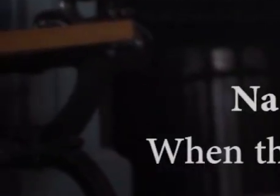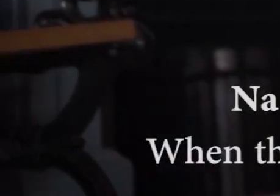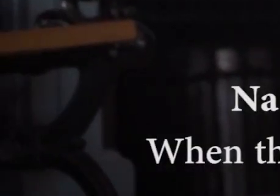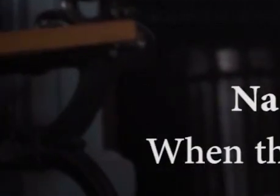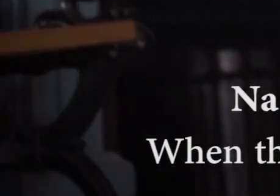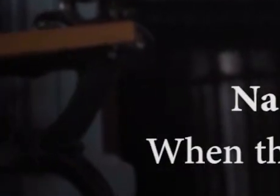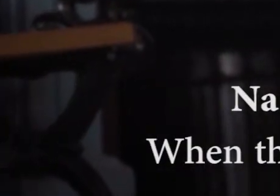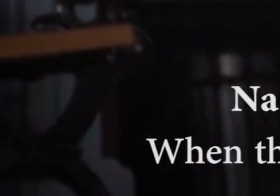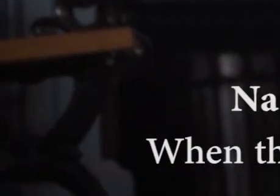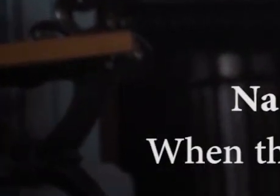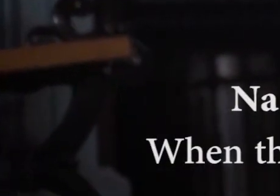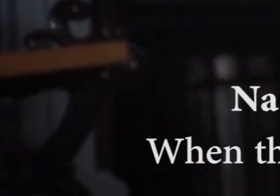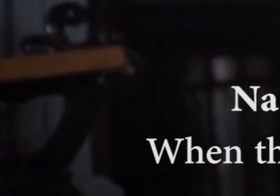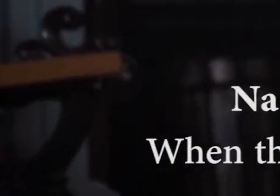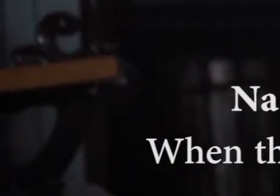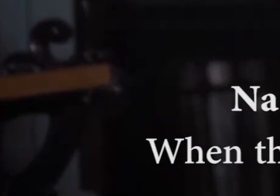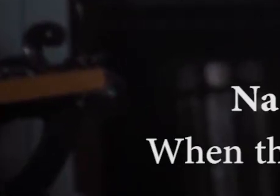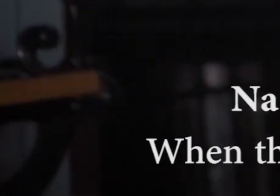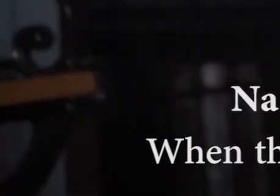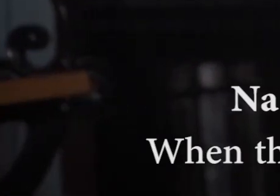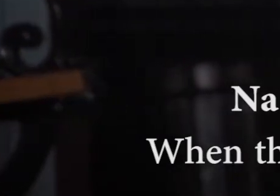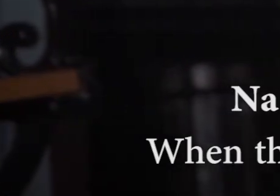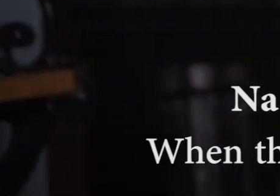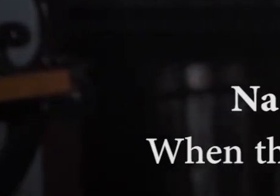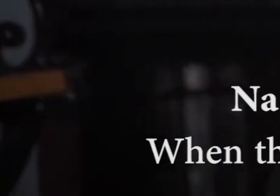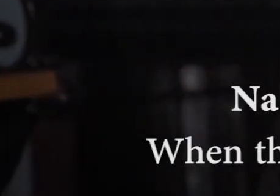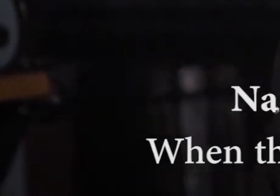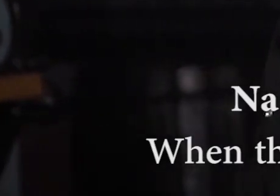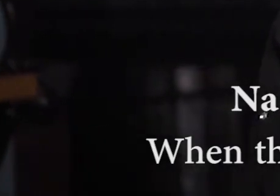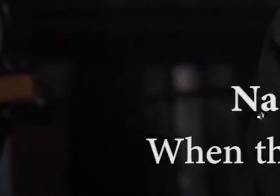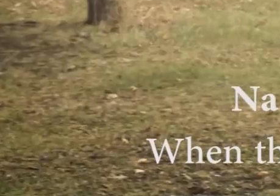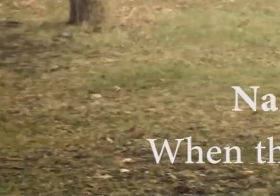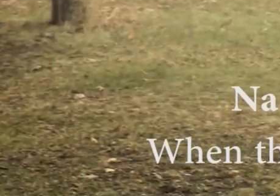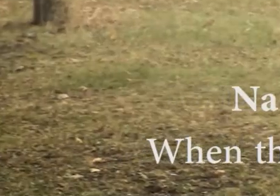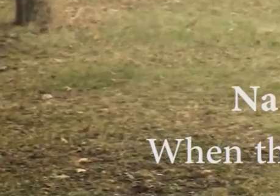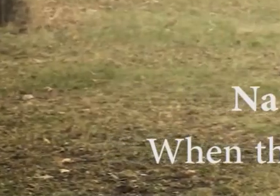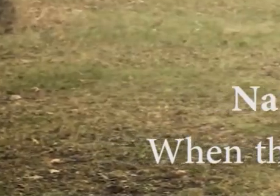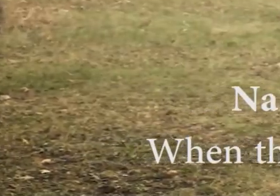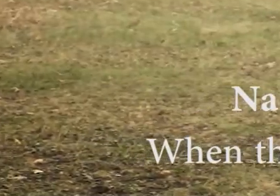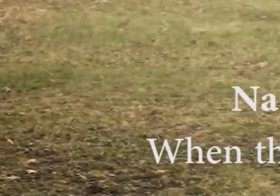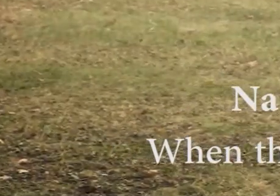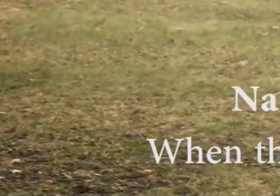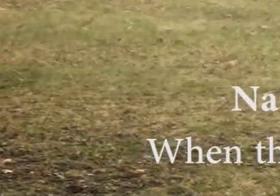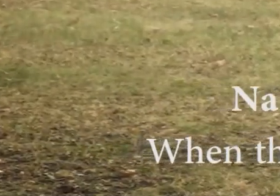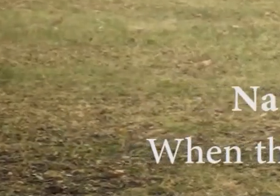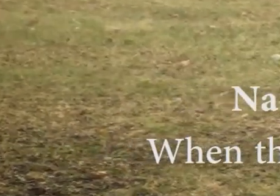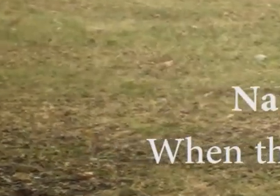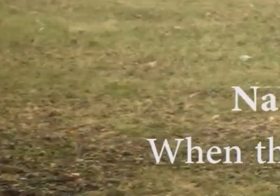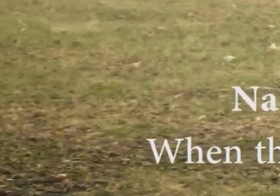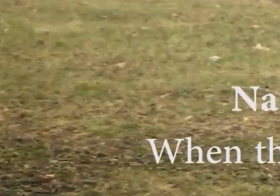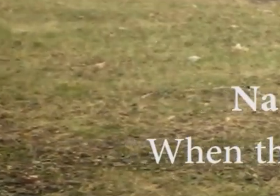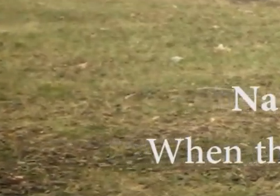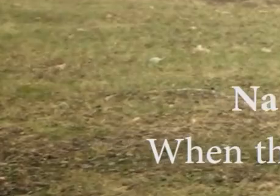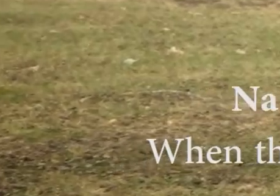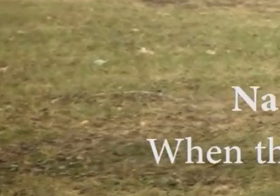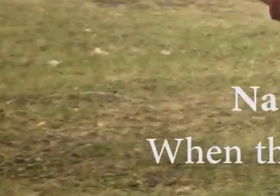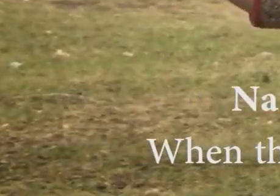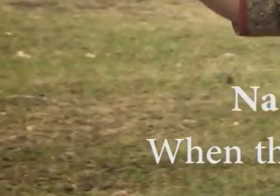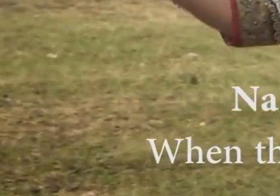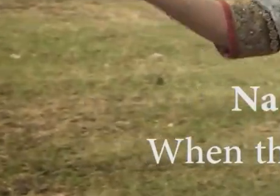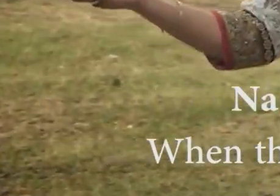न ज़मानो मका का ये था सिलसिला, न ज़मानो मका का ये